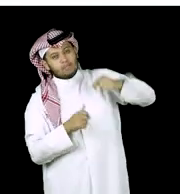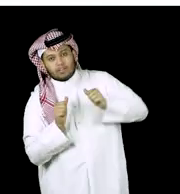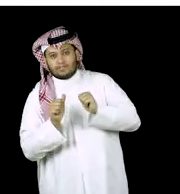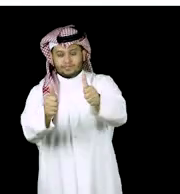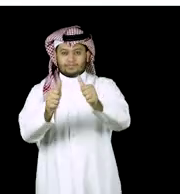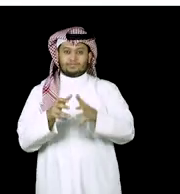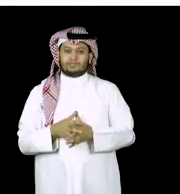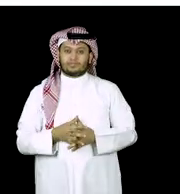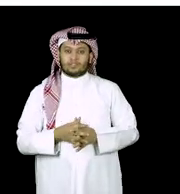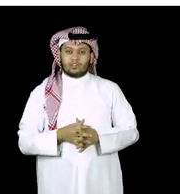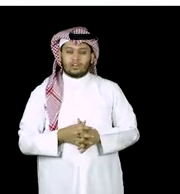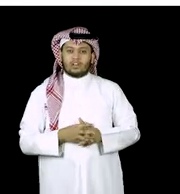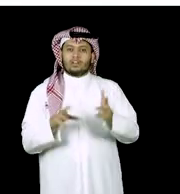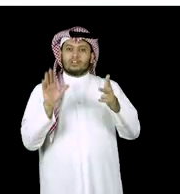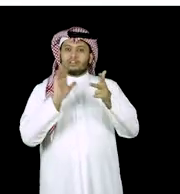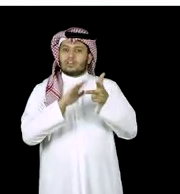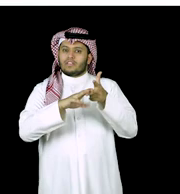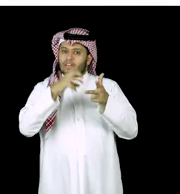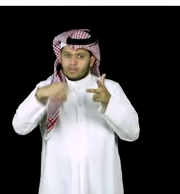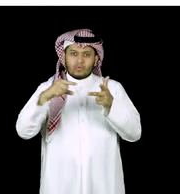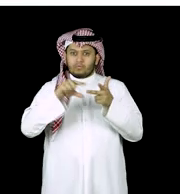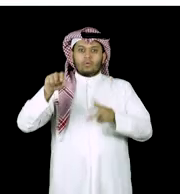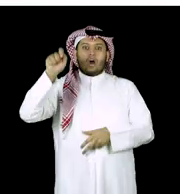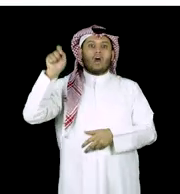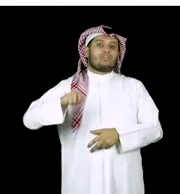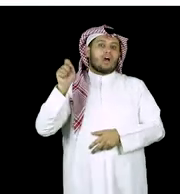السلطة الثالثة وهي السلطة القضائية،